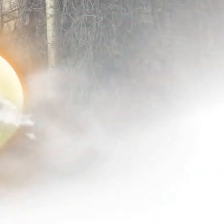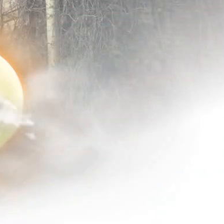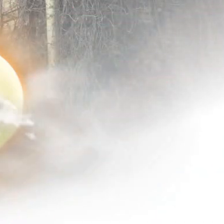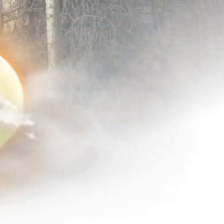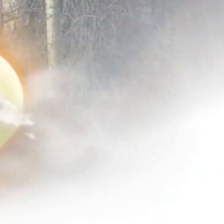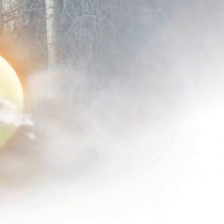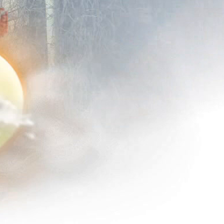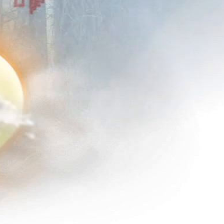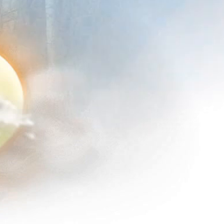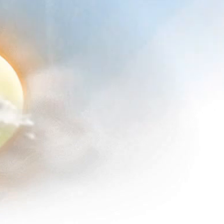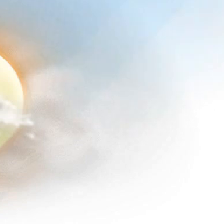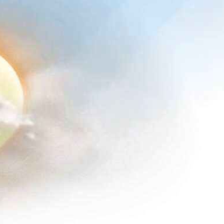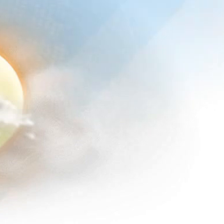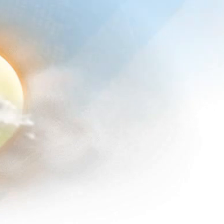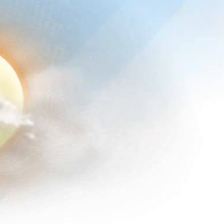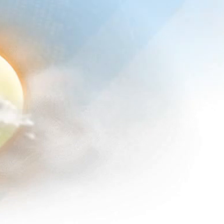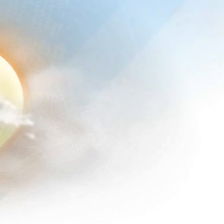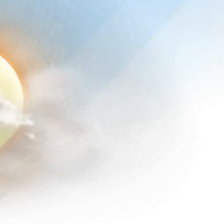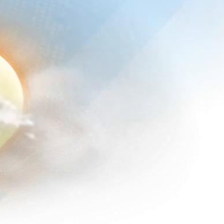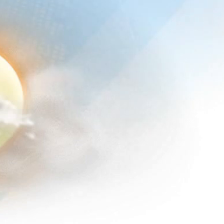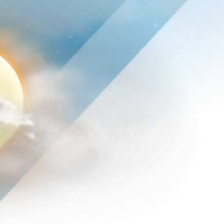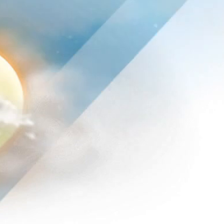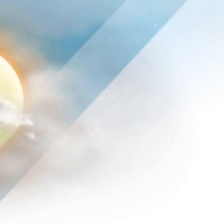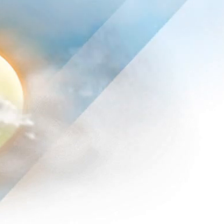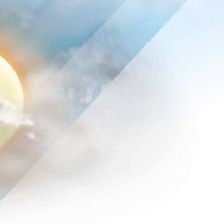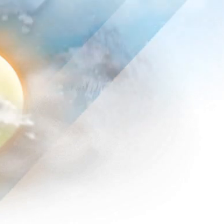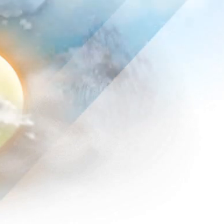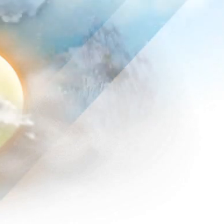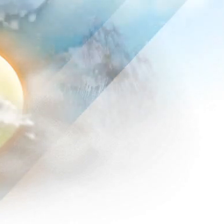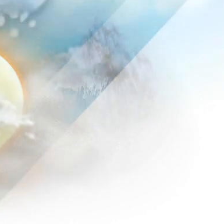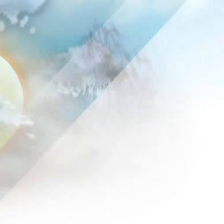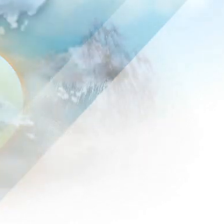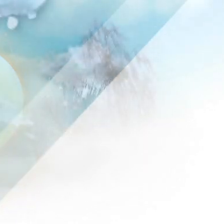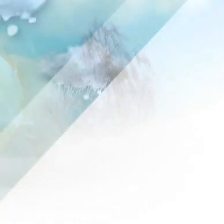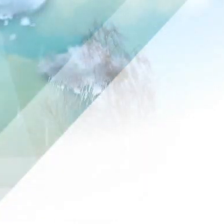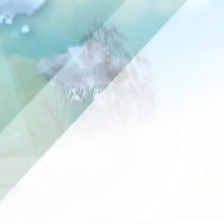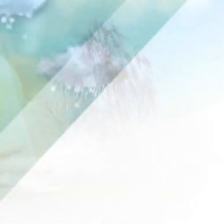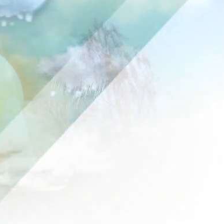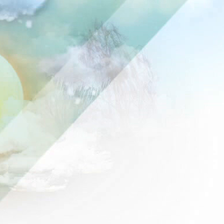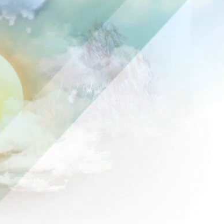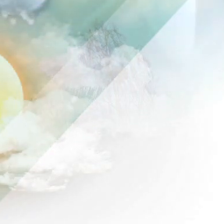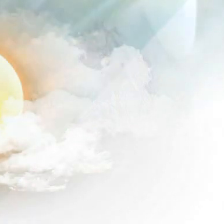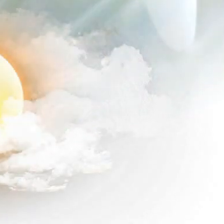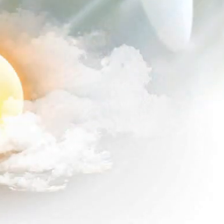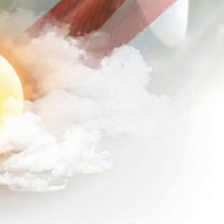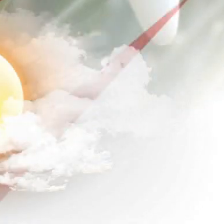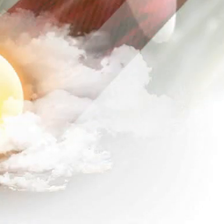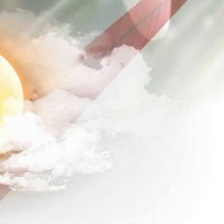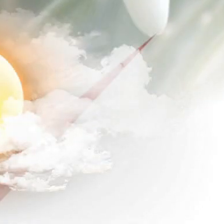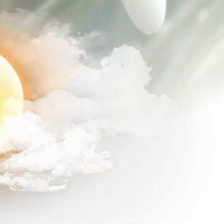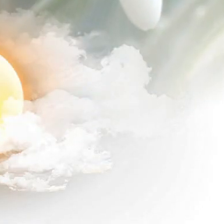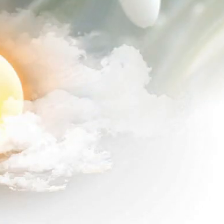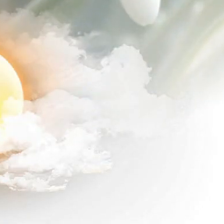ападкаў. Вецер паўночна-заходні, яго хуткасць 4-6 метраў за секунду. У Ворнаве